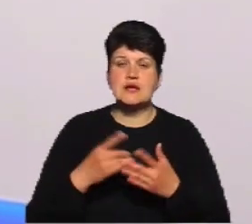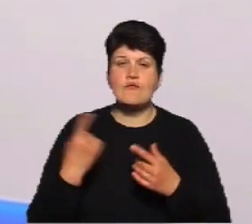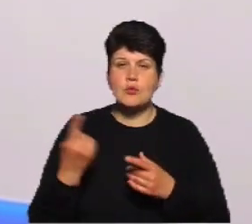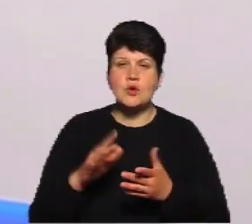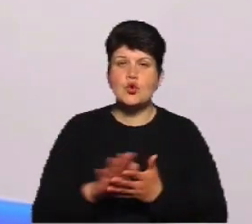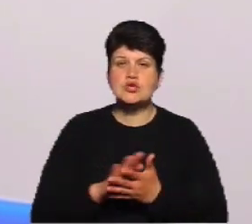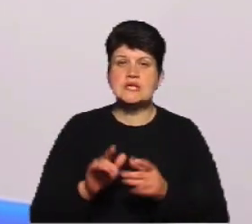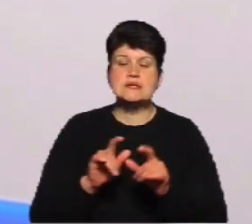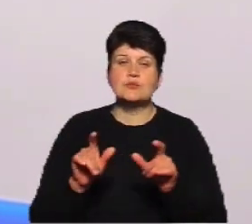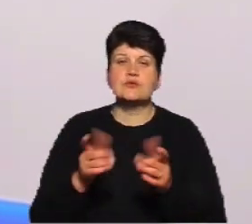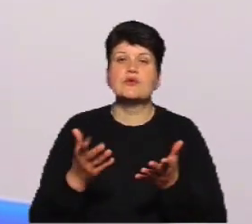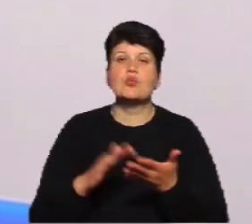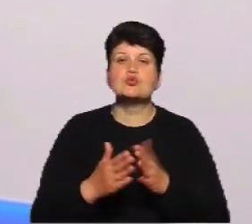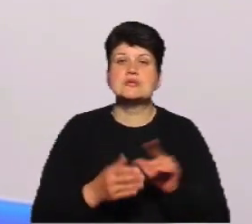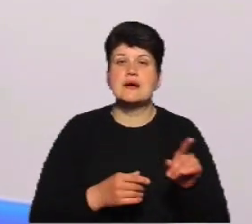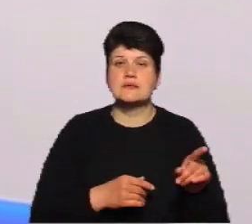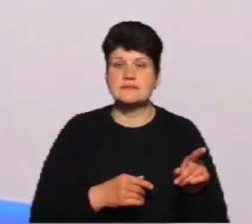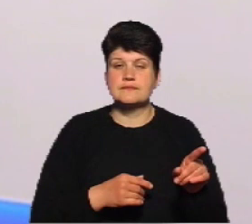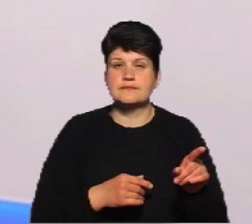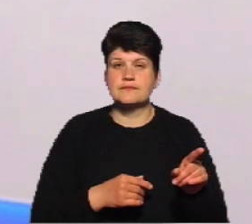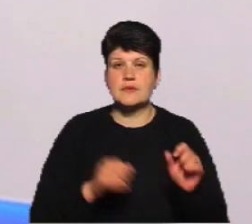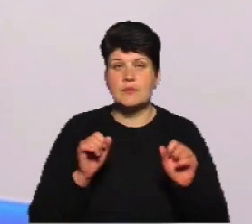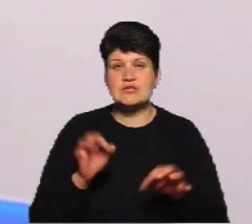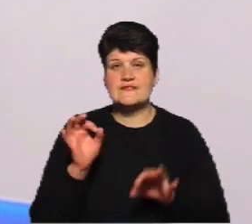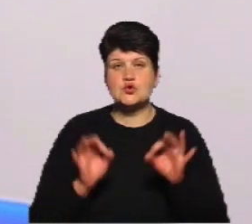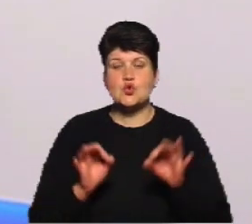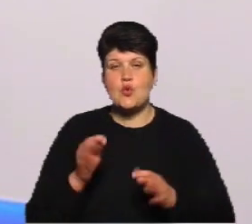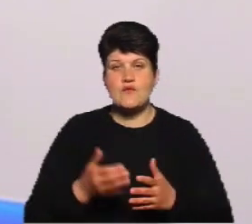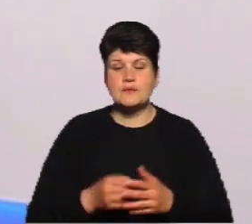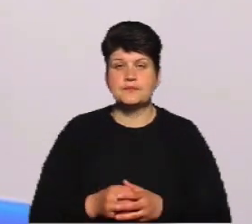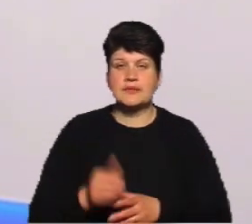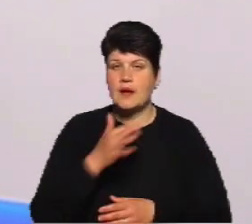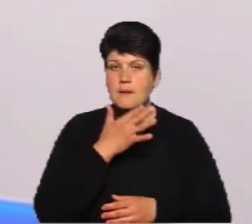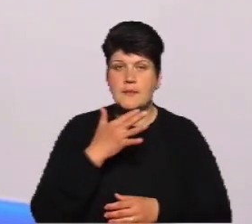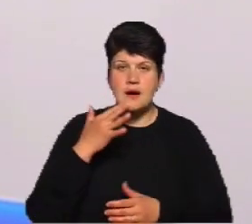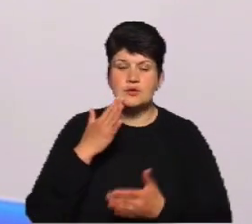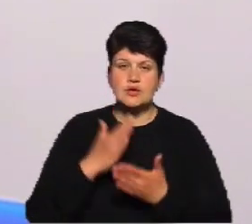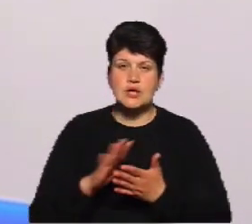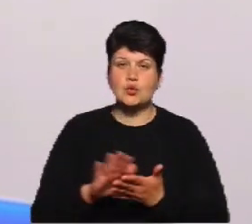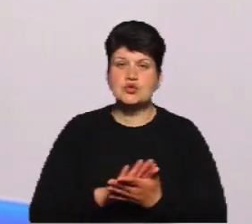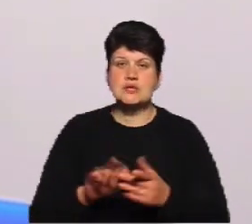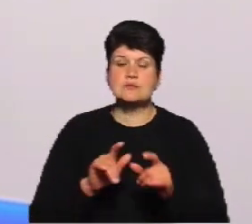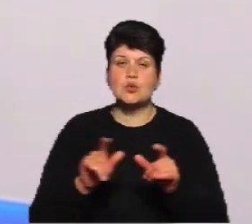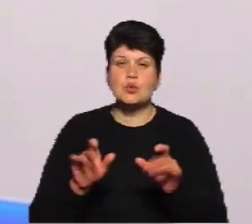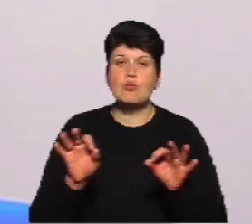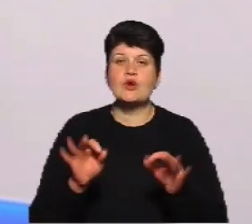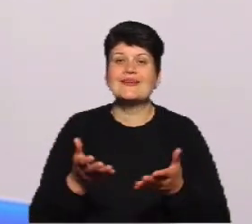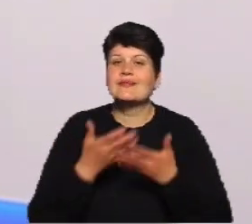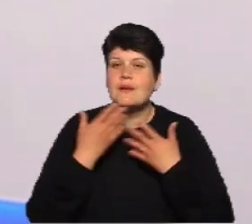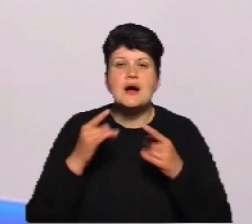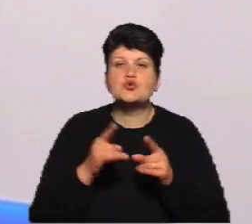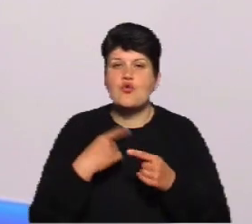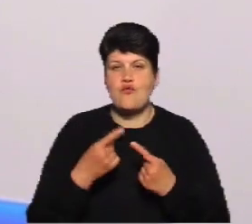якому вони стані. Ну, давайте так. Можливо, відсотково. Багато є тих очисних споруд, про які нема що говорити. Чому? Бо